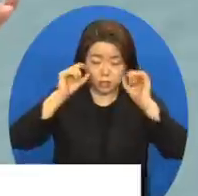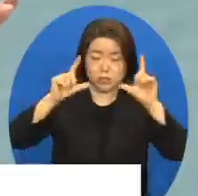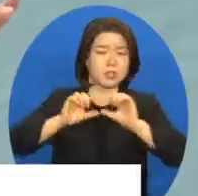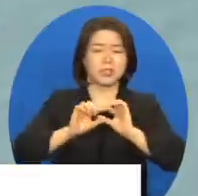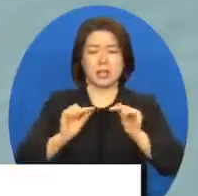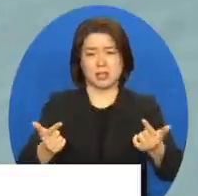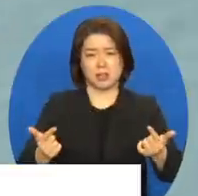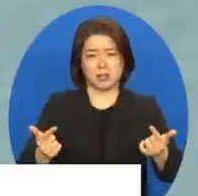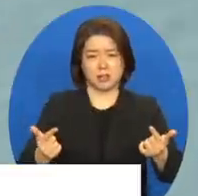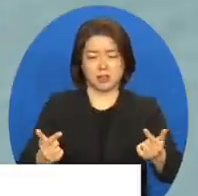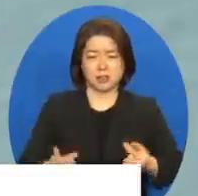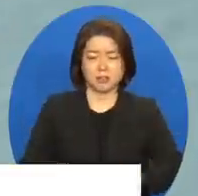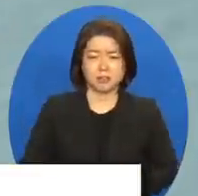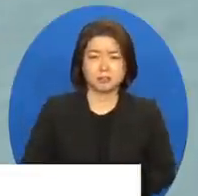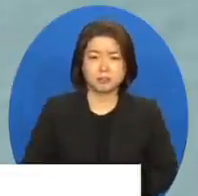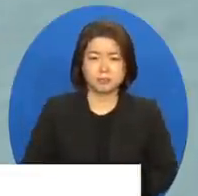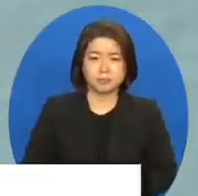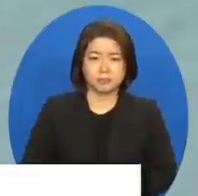있지 않기 때문에.